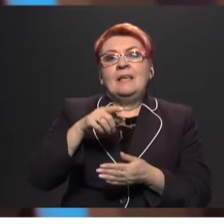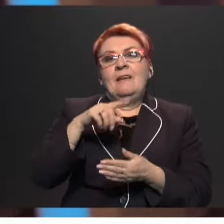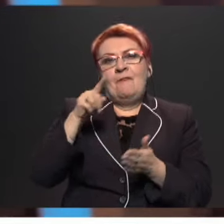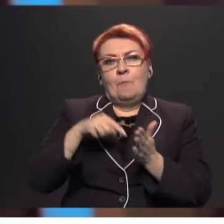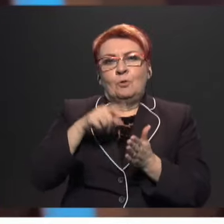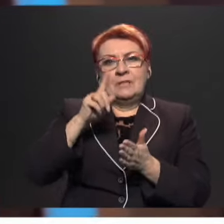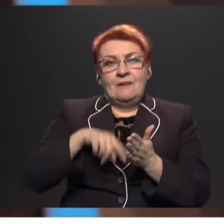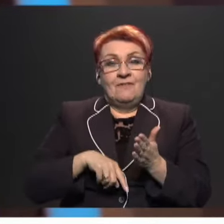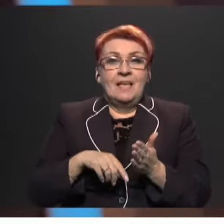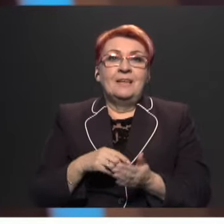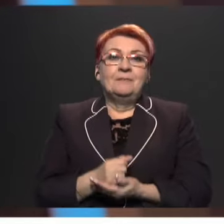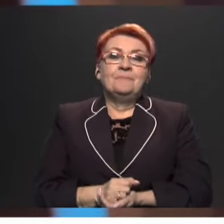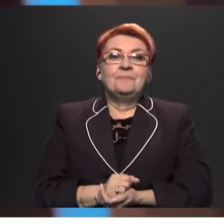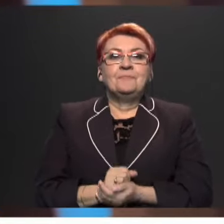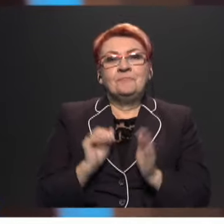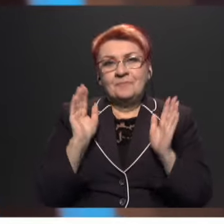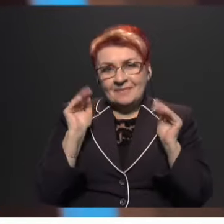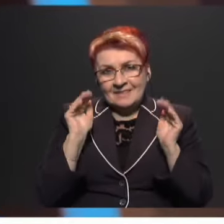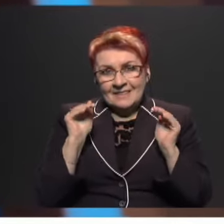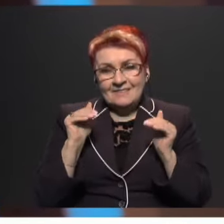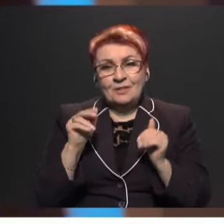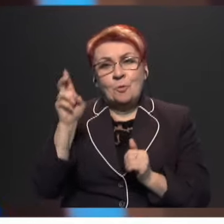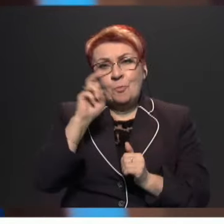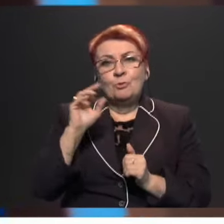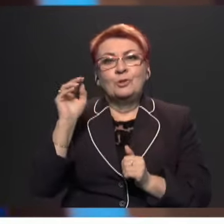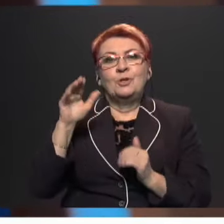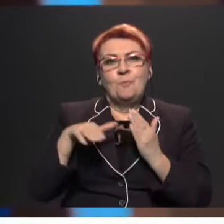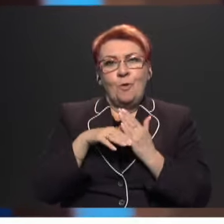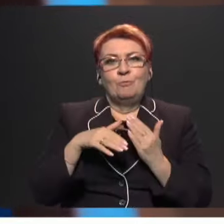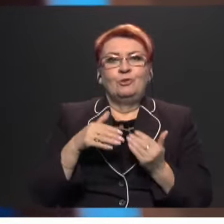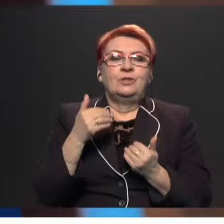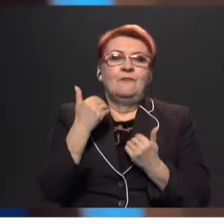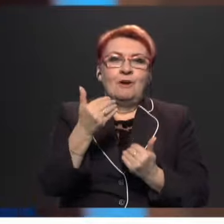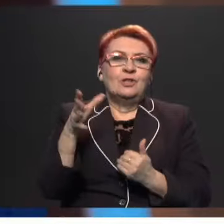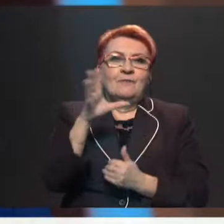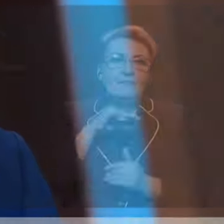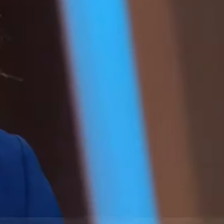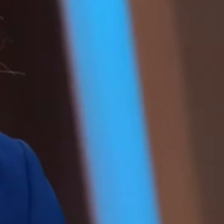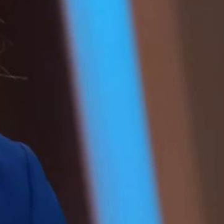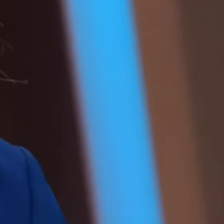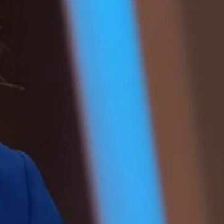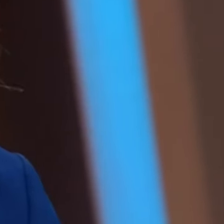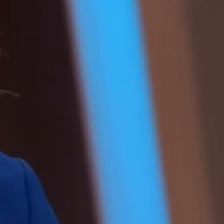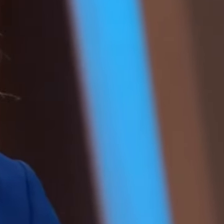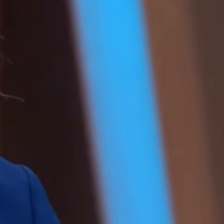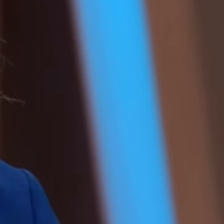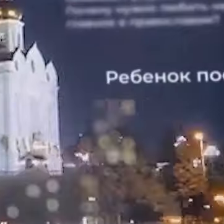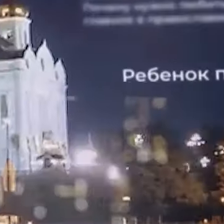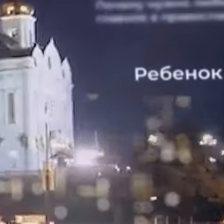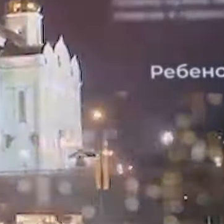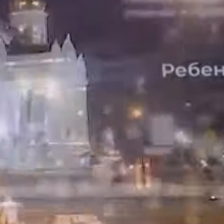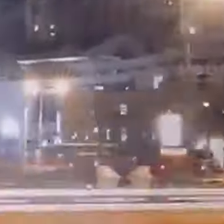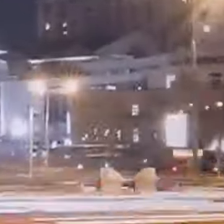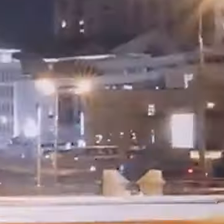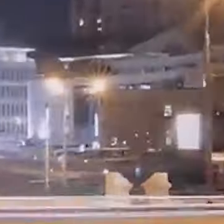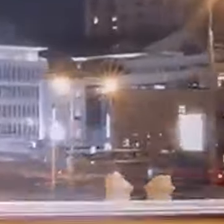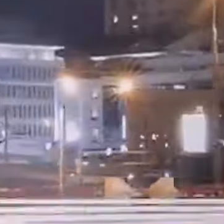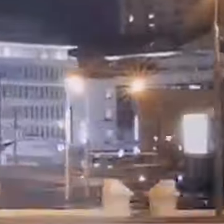Время программы подошло к концу, мы прощаемся с вами. Божьей помощи вам во всех ваших делах и начинаниях.